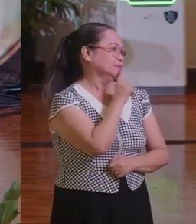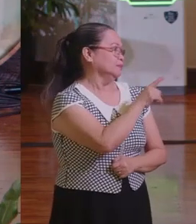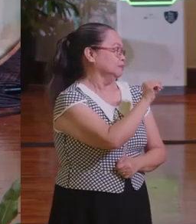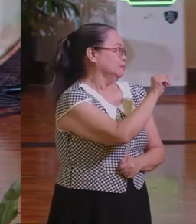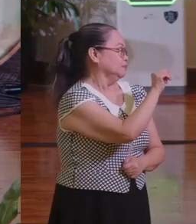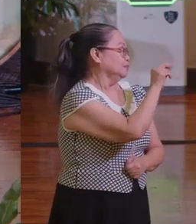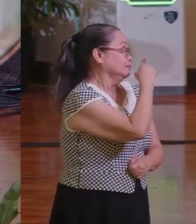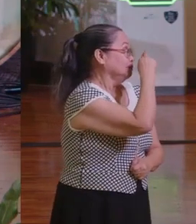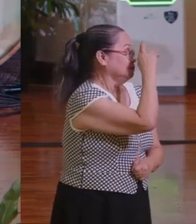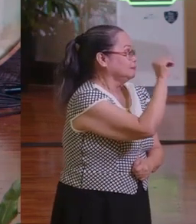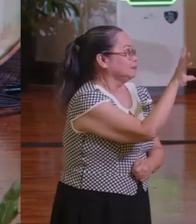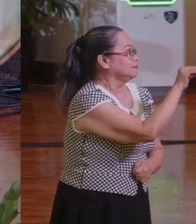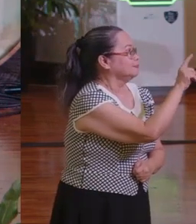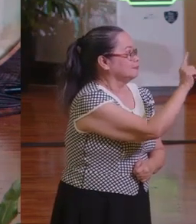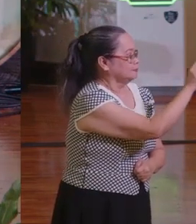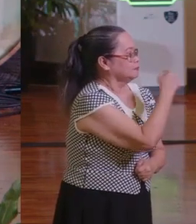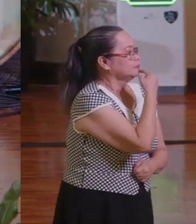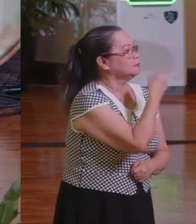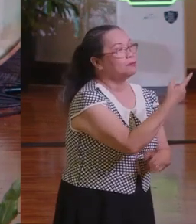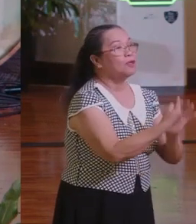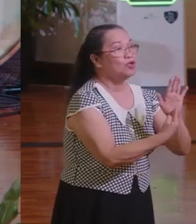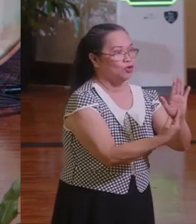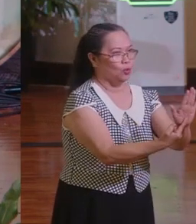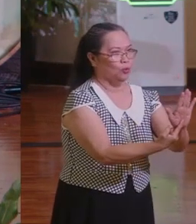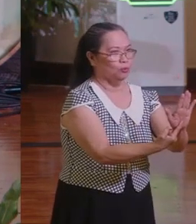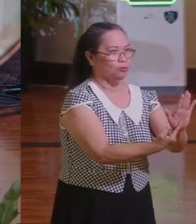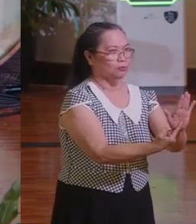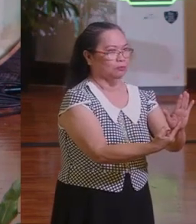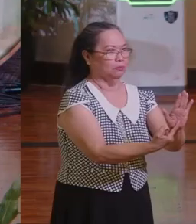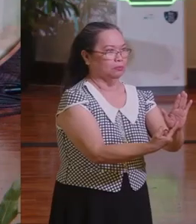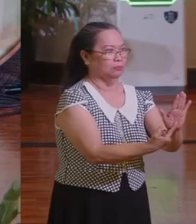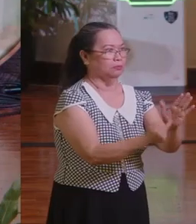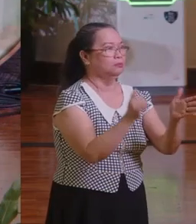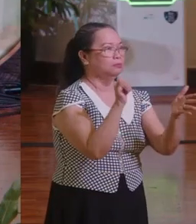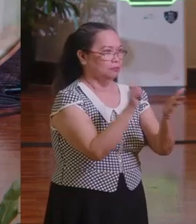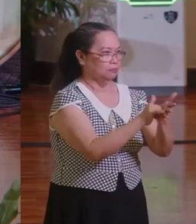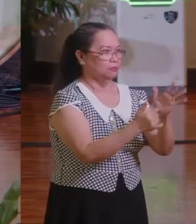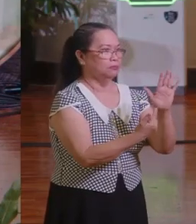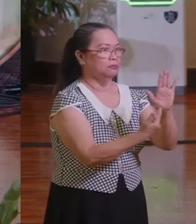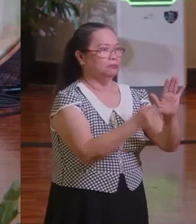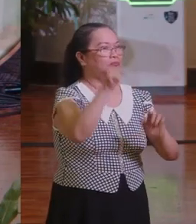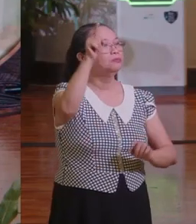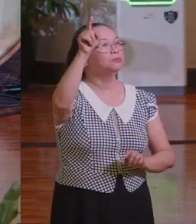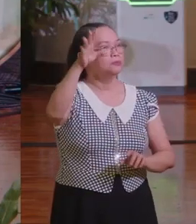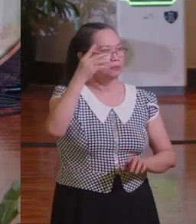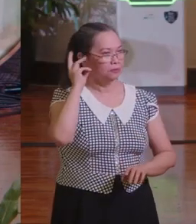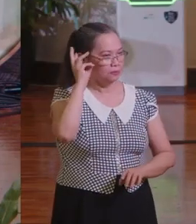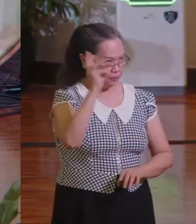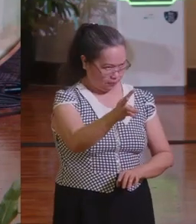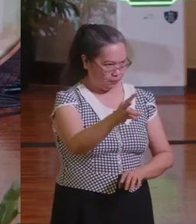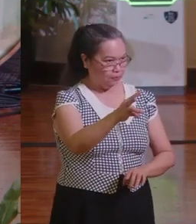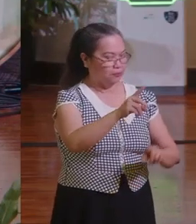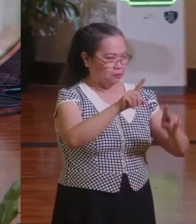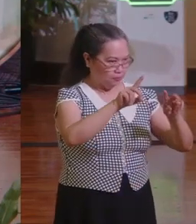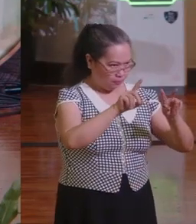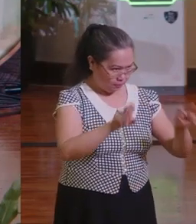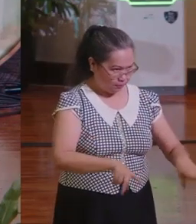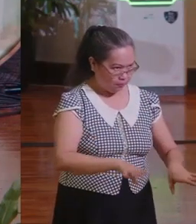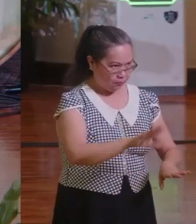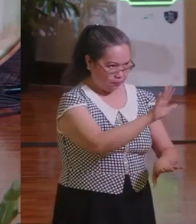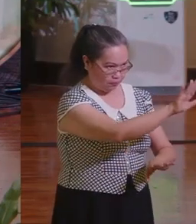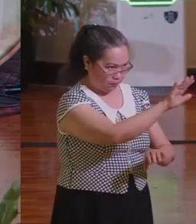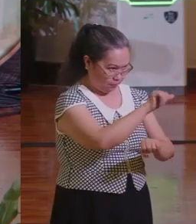15:1. Kasi lilitaw po yun. You must test your own work